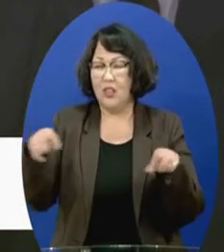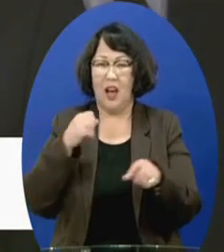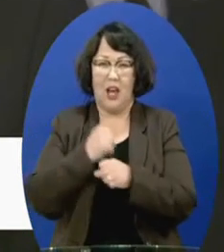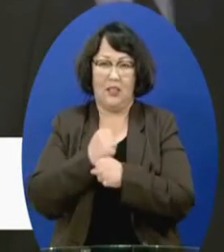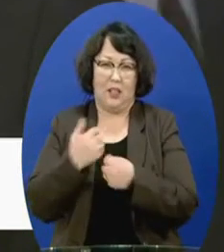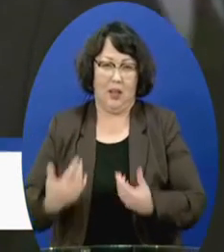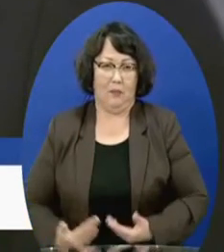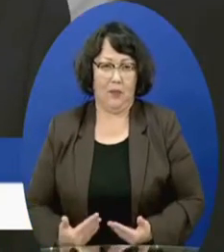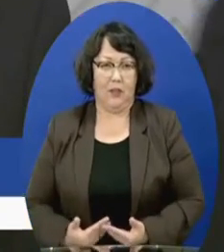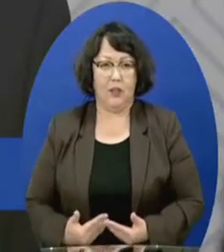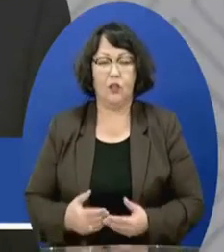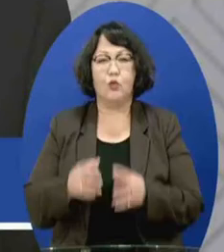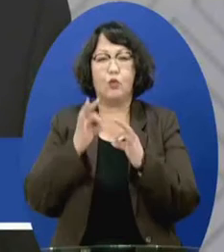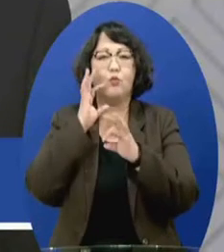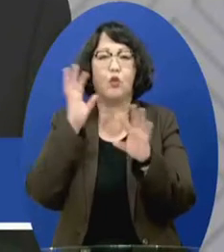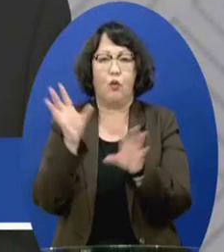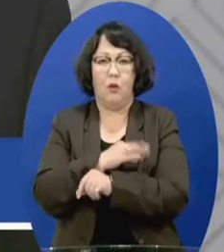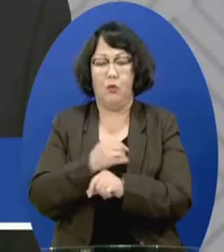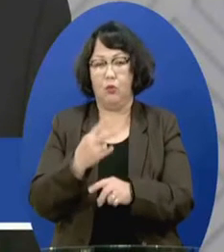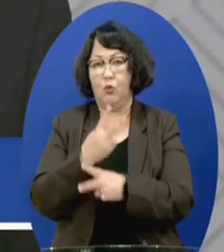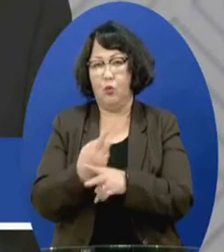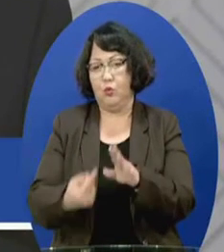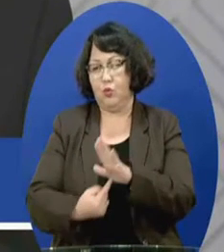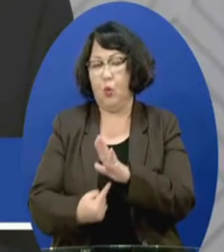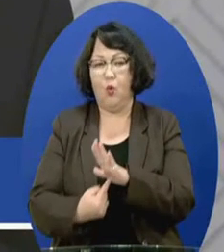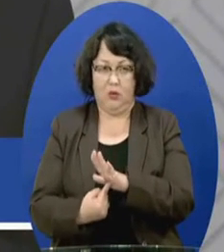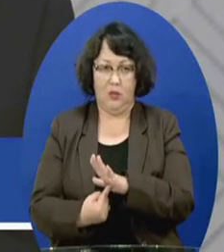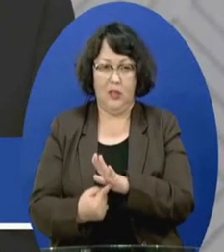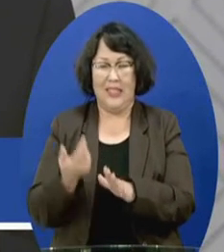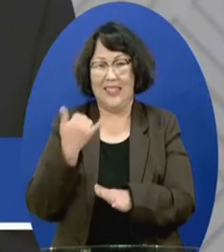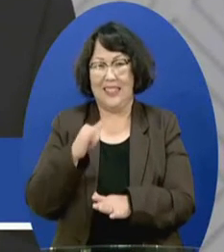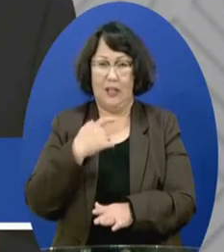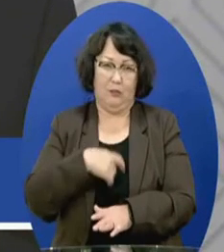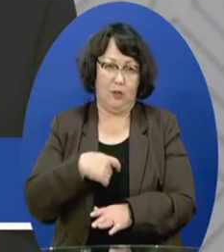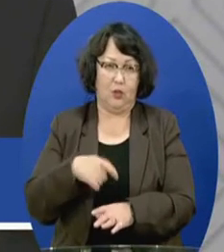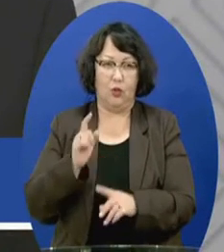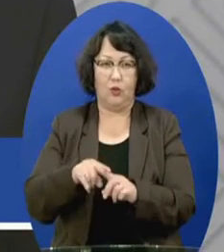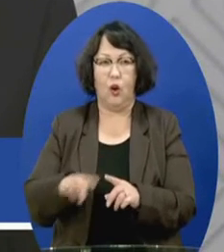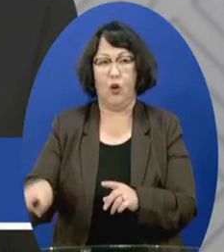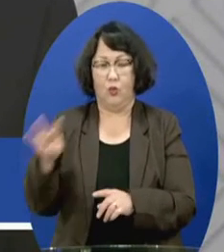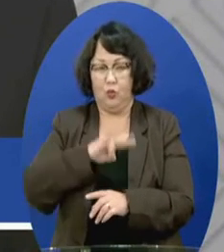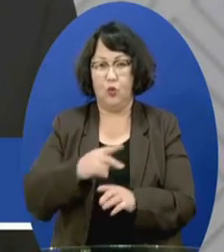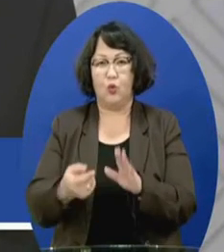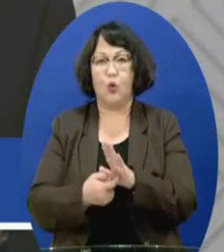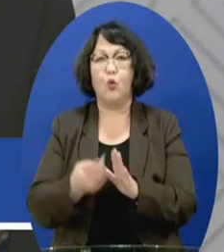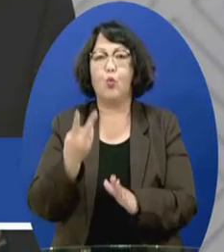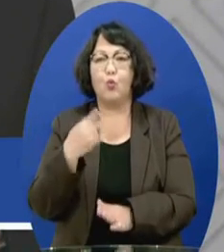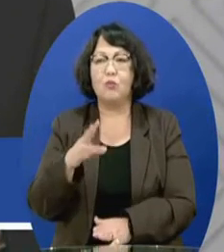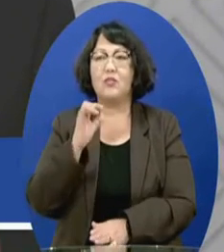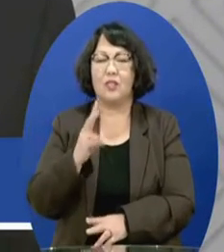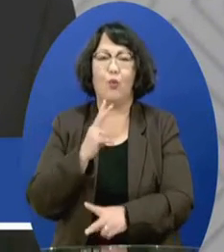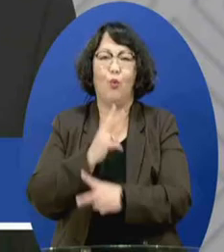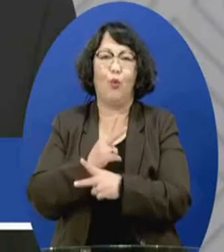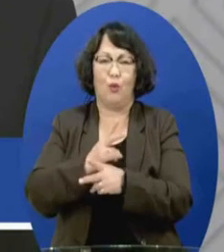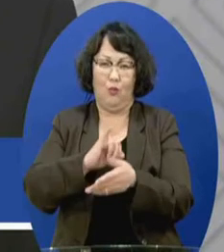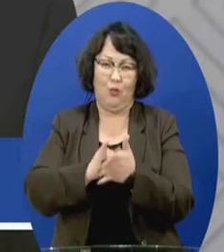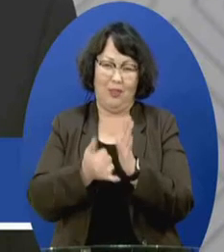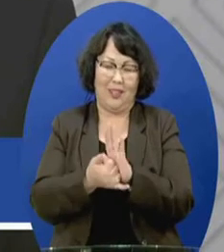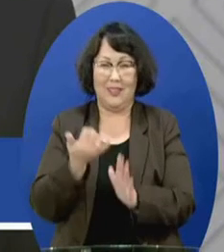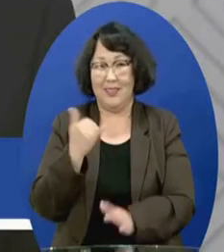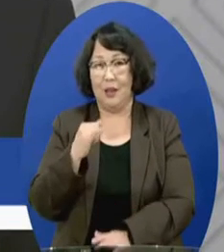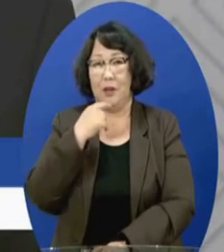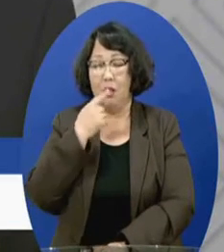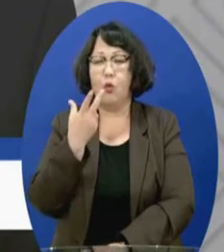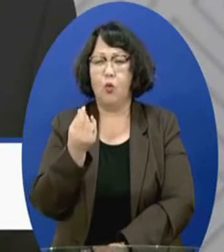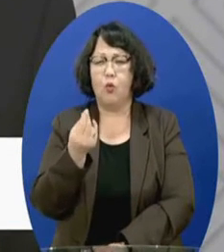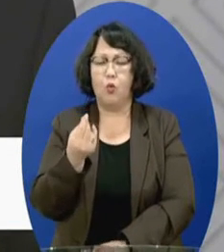хууль байгаа. Энэ суур хууль одоо зарим гишүүд маань одоо орон нутгийн үндсэн хууль яа гэж бас хэлж байгаа. Энэ бол бодит үндэстэй